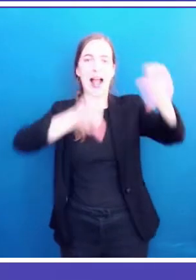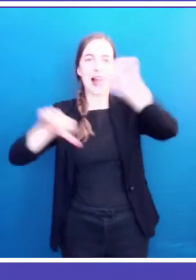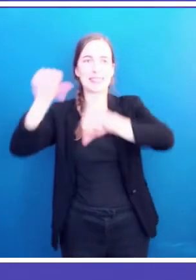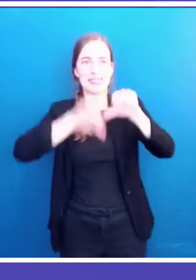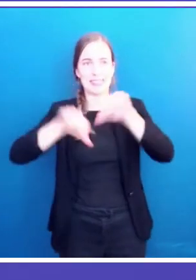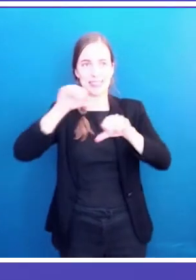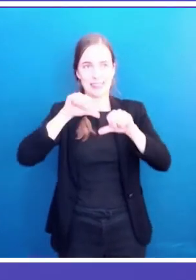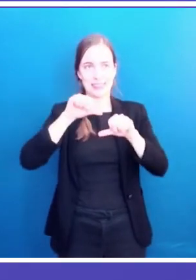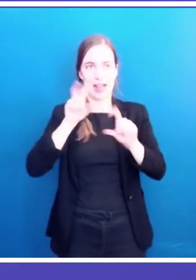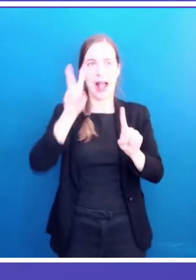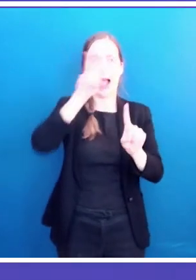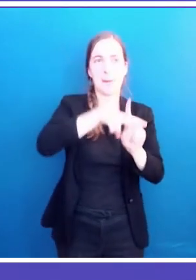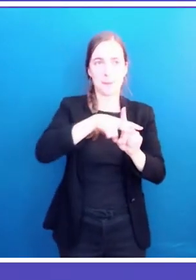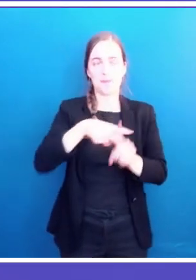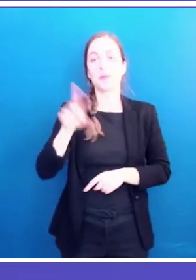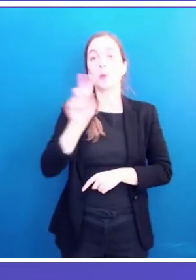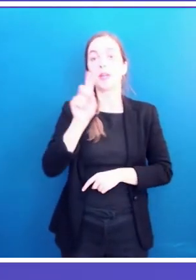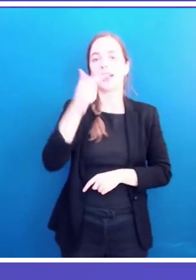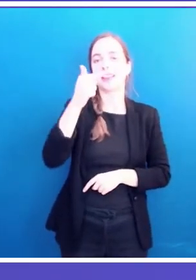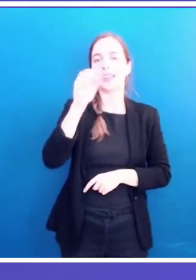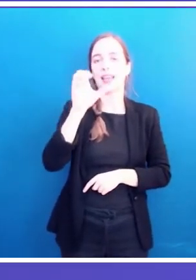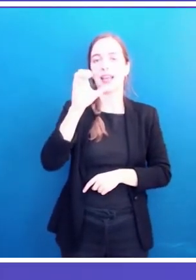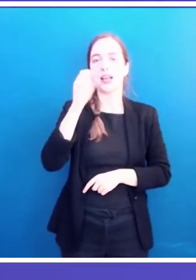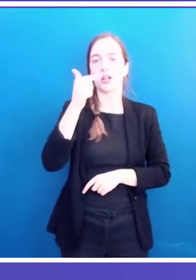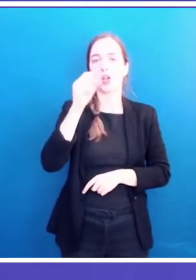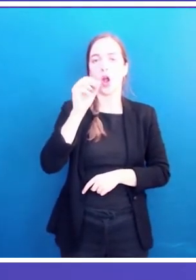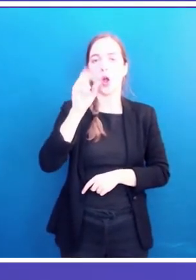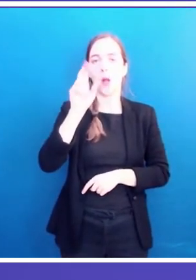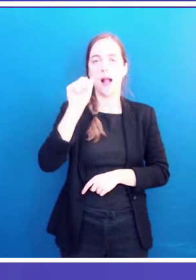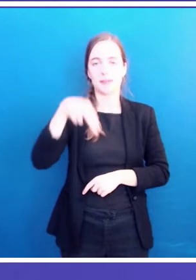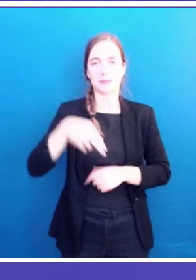المدني، وبالتالي نادية نير